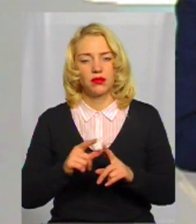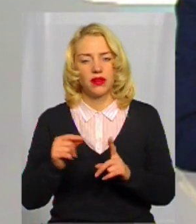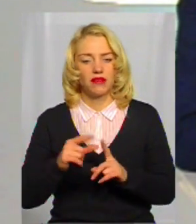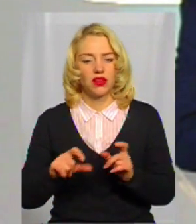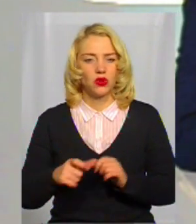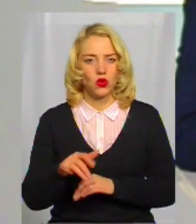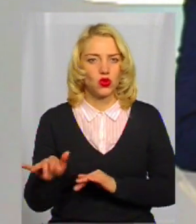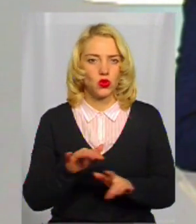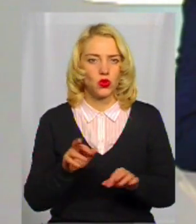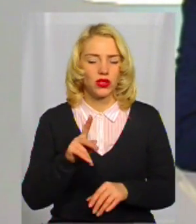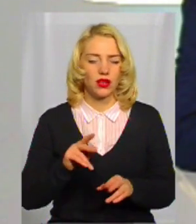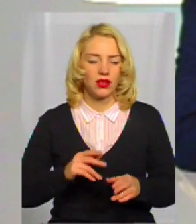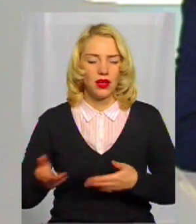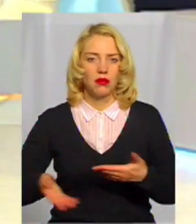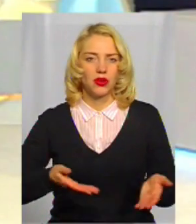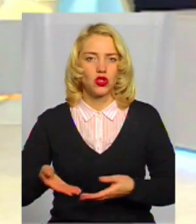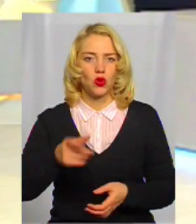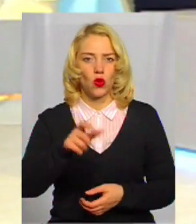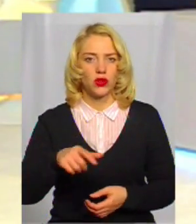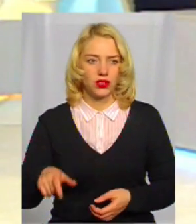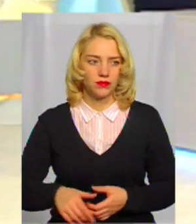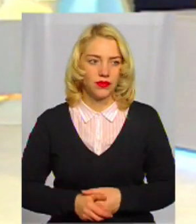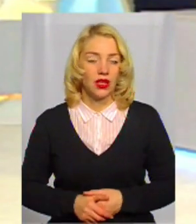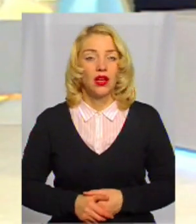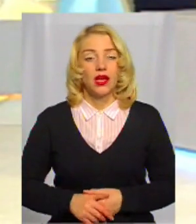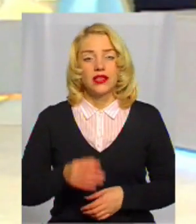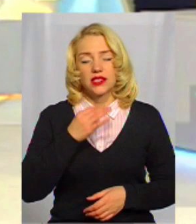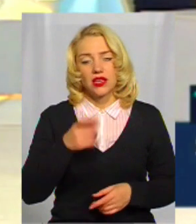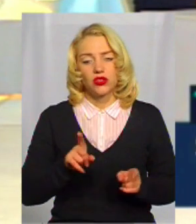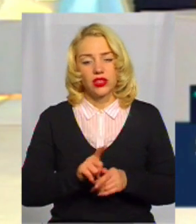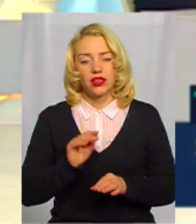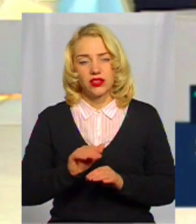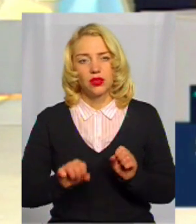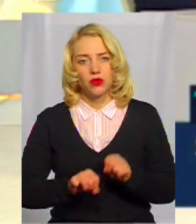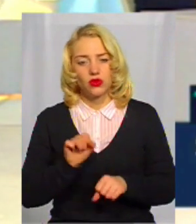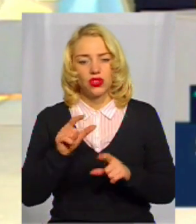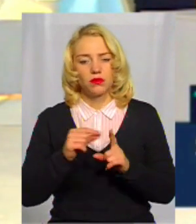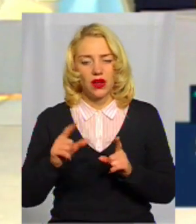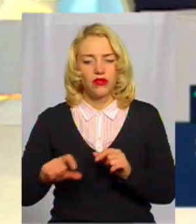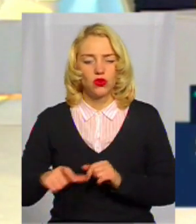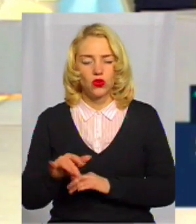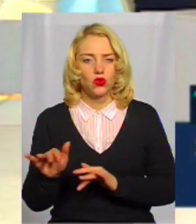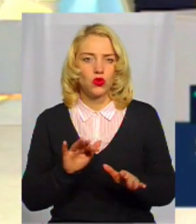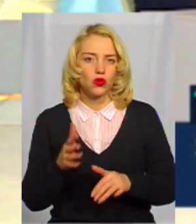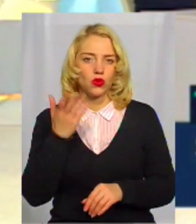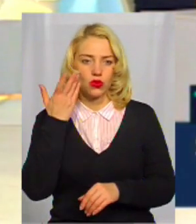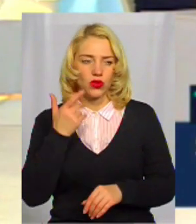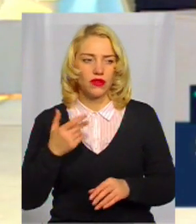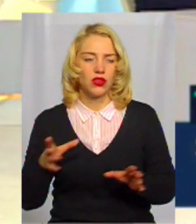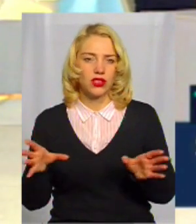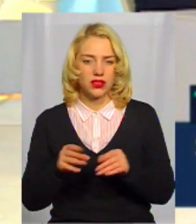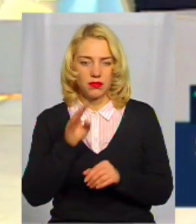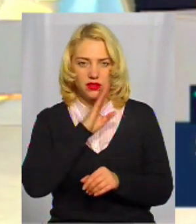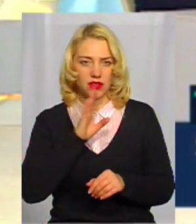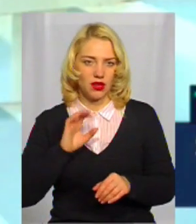руху як пішоходи? Скажу так, діти порушують правила дорожнього руху як пішоходи, коли вони йдуть з батьками